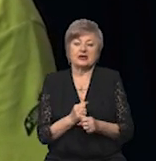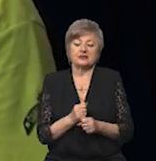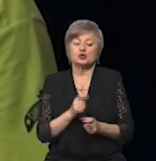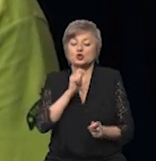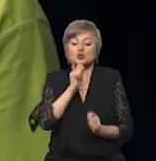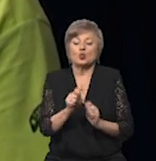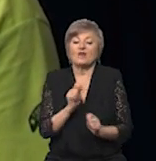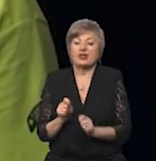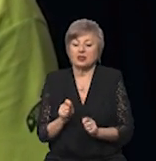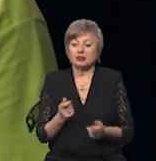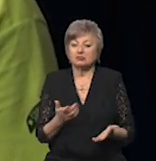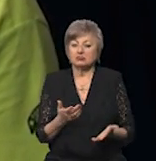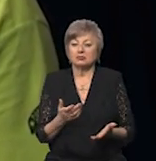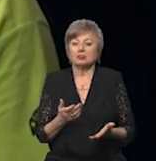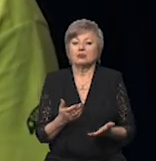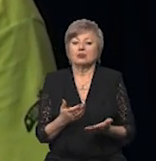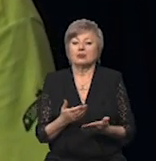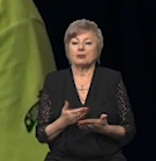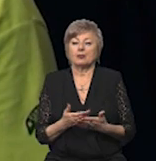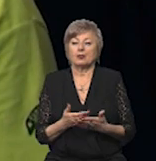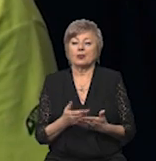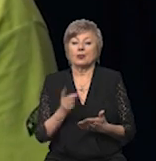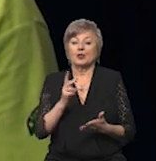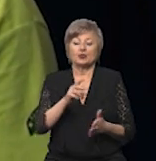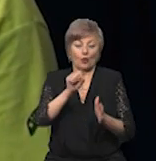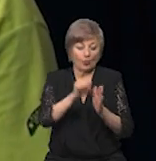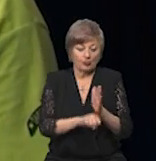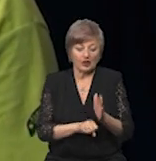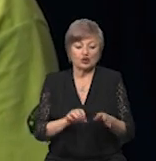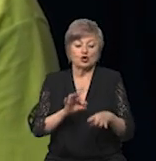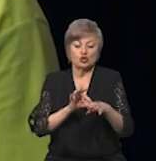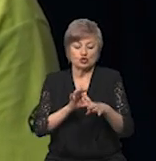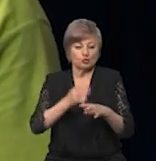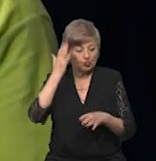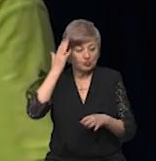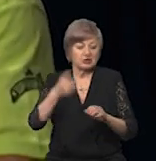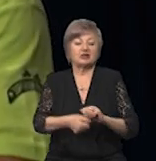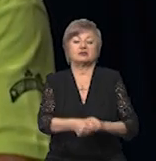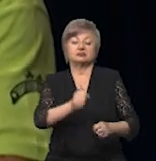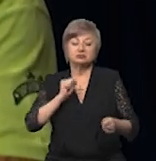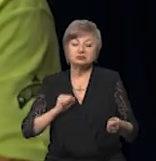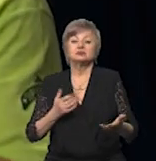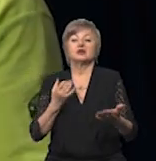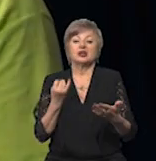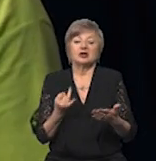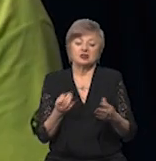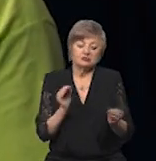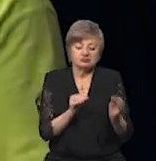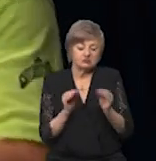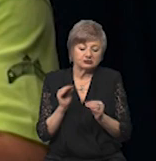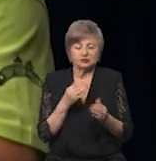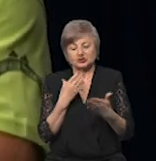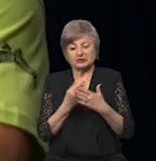сувеніри. Вони знімають з убієних врагів шкуру з голови і муміфіцирують її, там своя